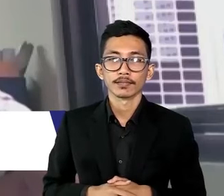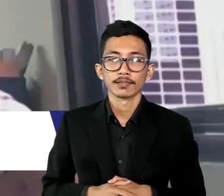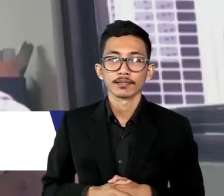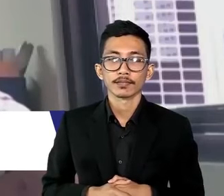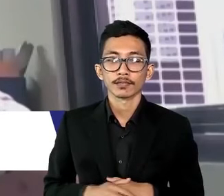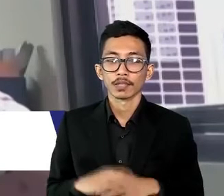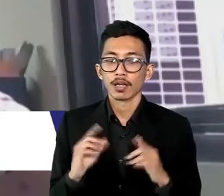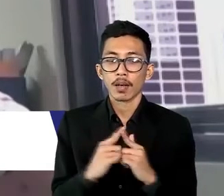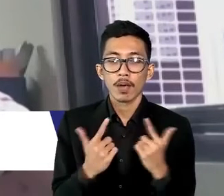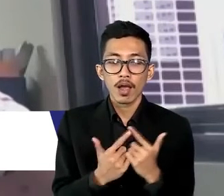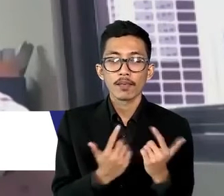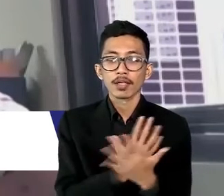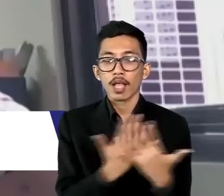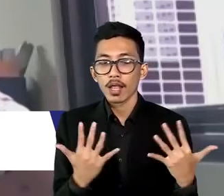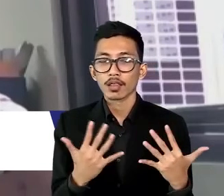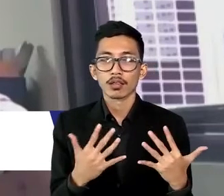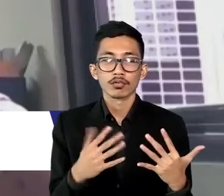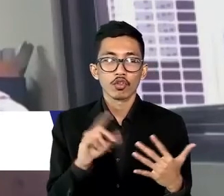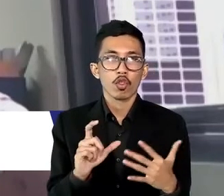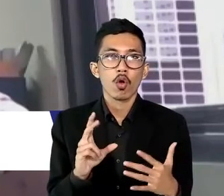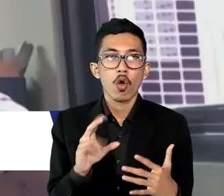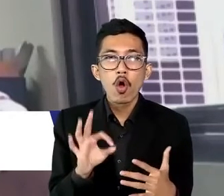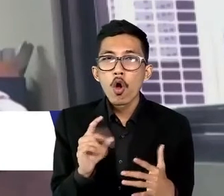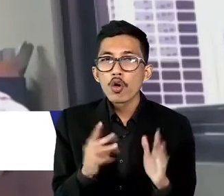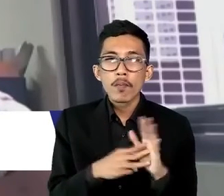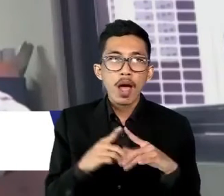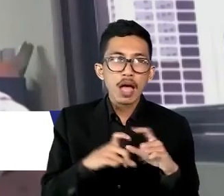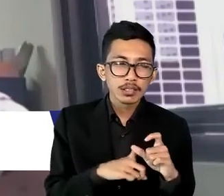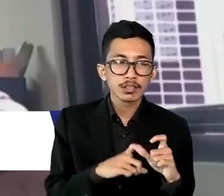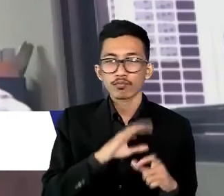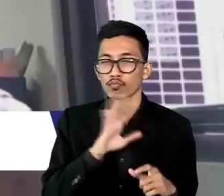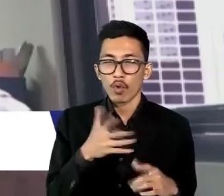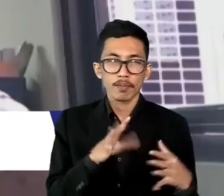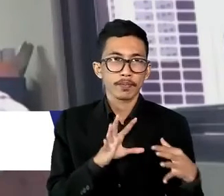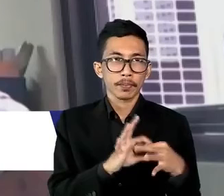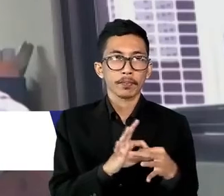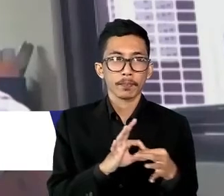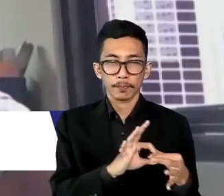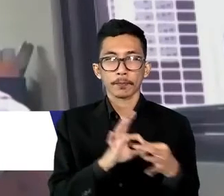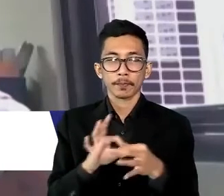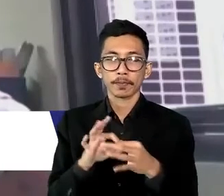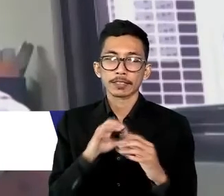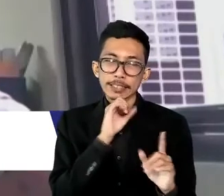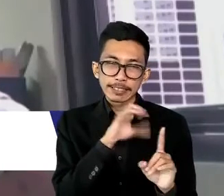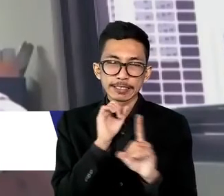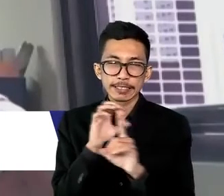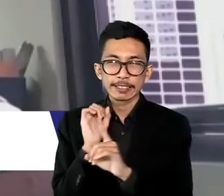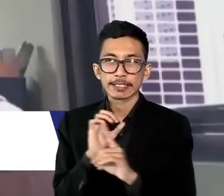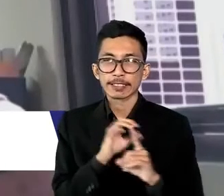unsur-unsur kelembagaan masyarakat lainnya seperti Ormas dan lain-lain juga kami galang untuk penanganan kasus COVID-19 ini. Kami juga